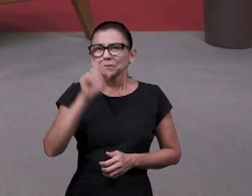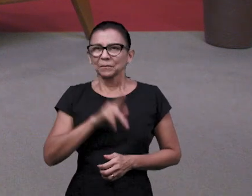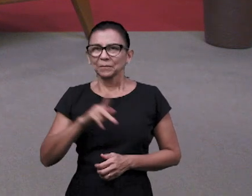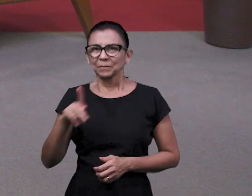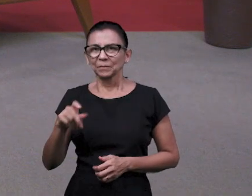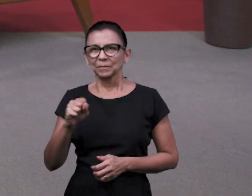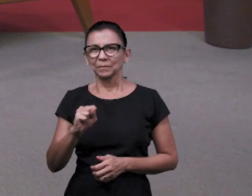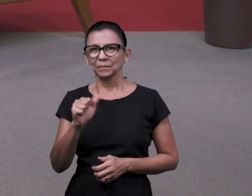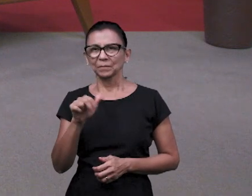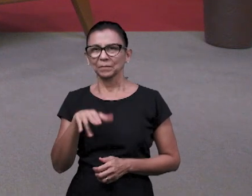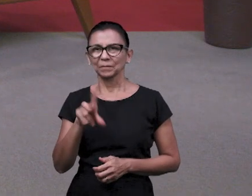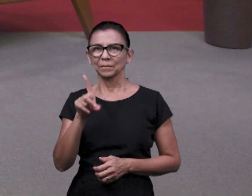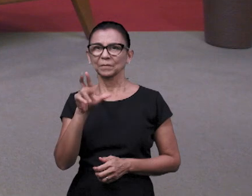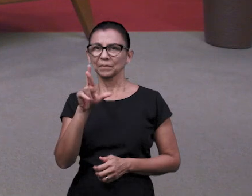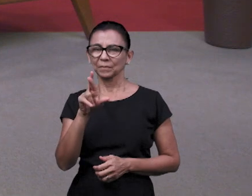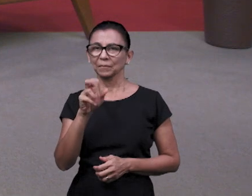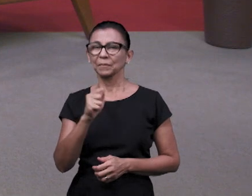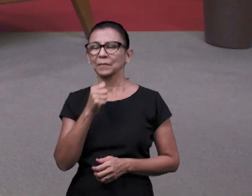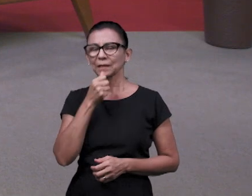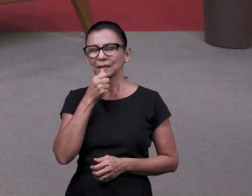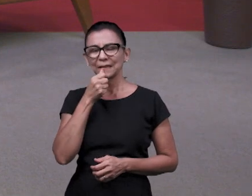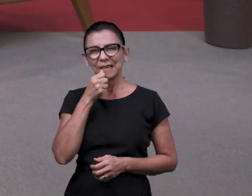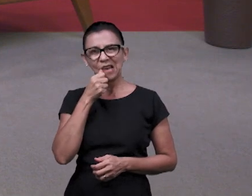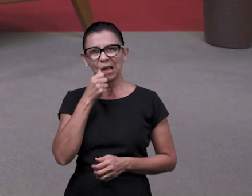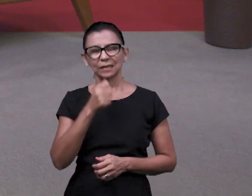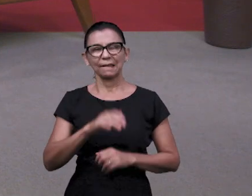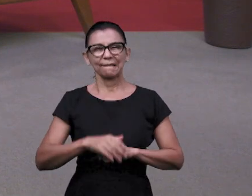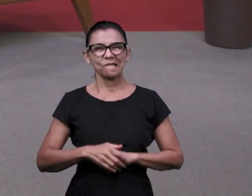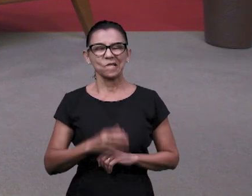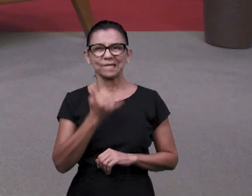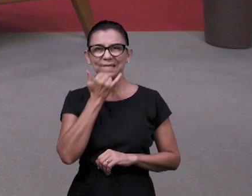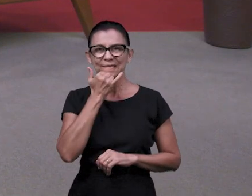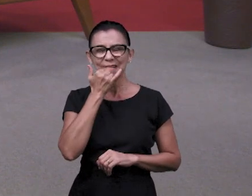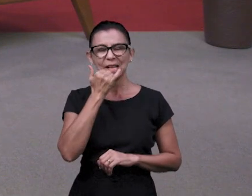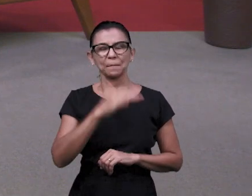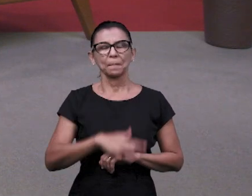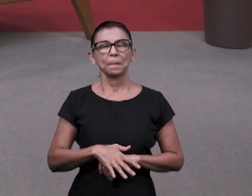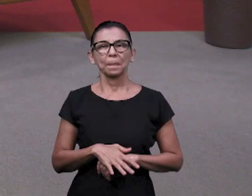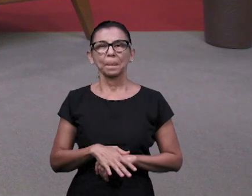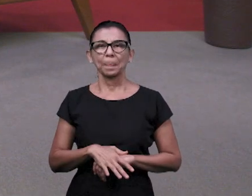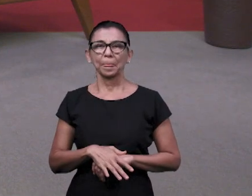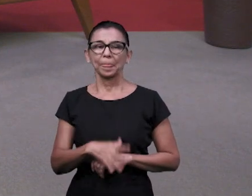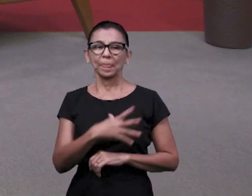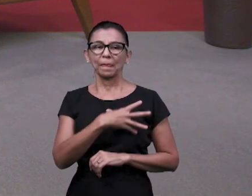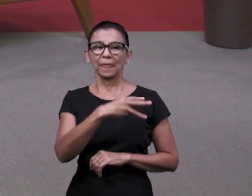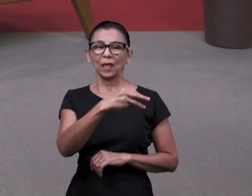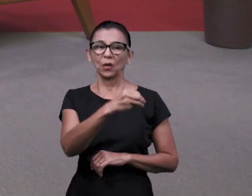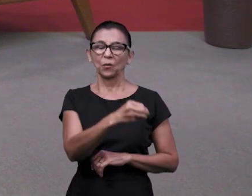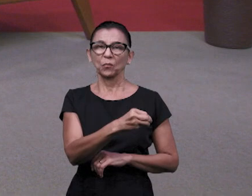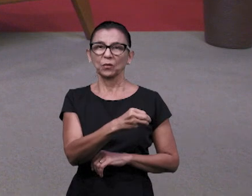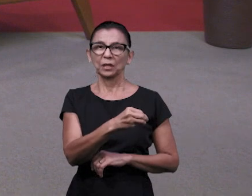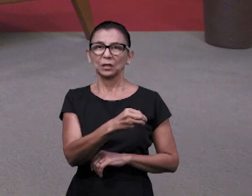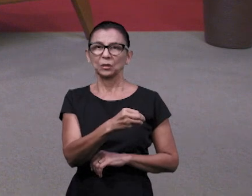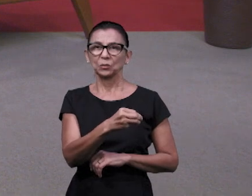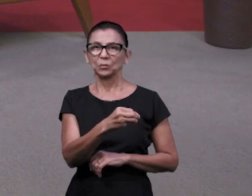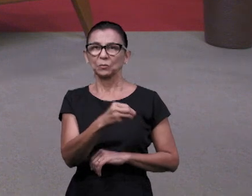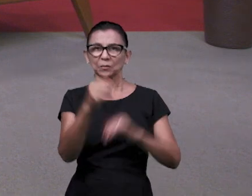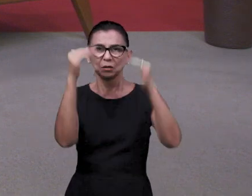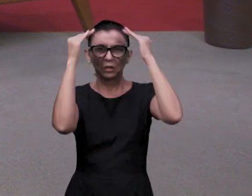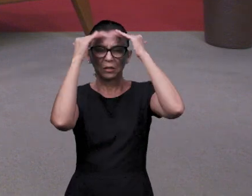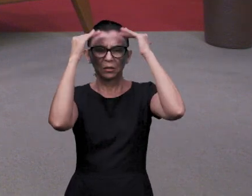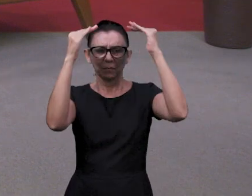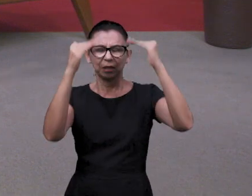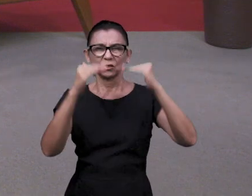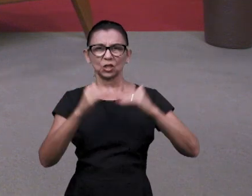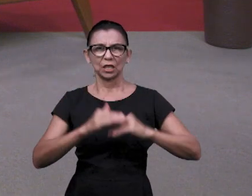Sandra Carvalho sur Adonijah, le fils insensé, ce qu'il a fait et quel est le résultat de cette